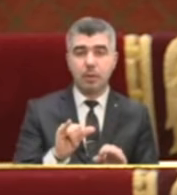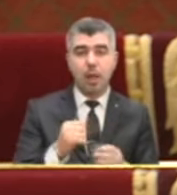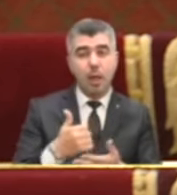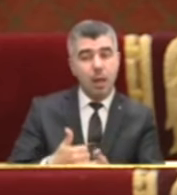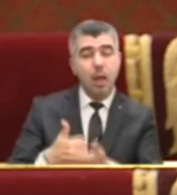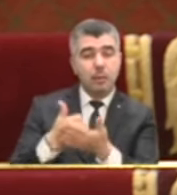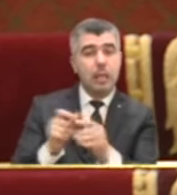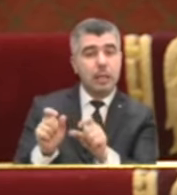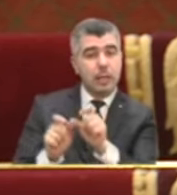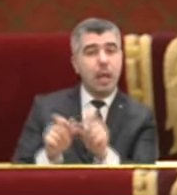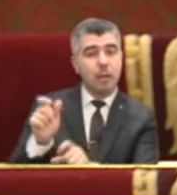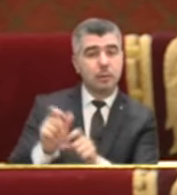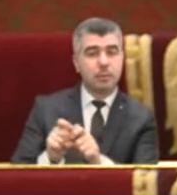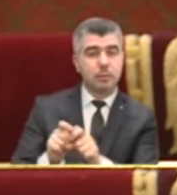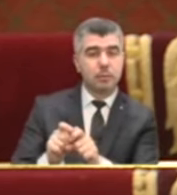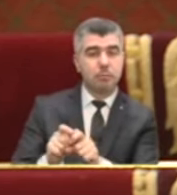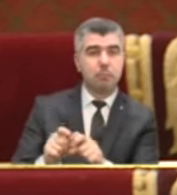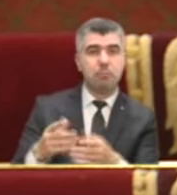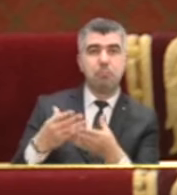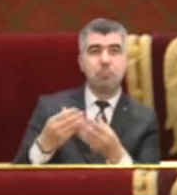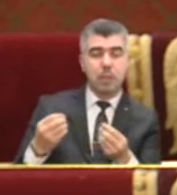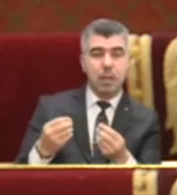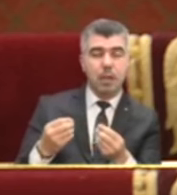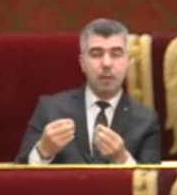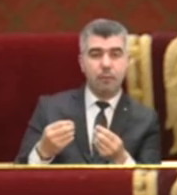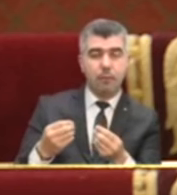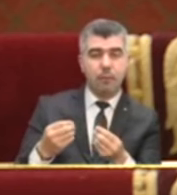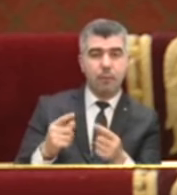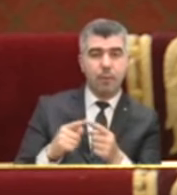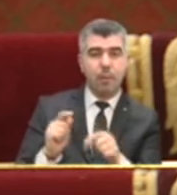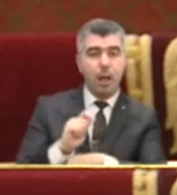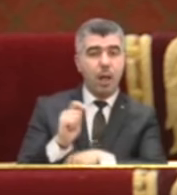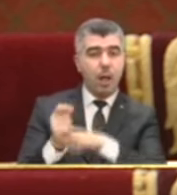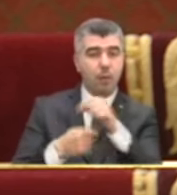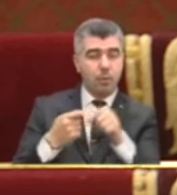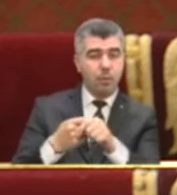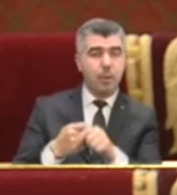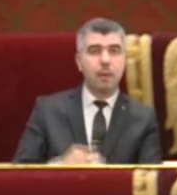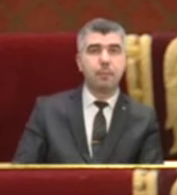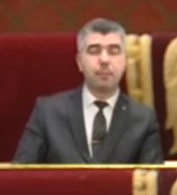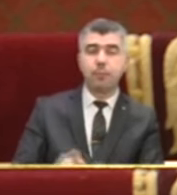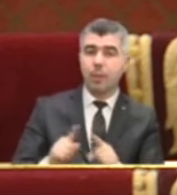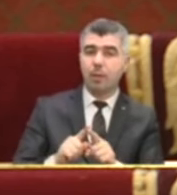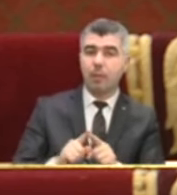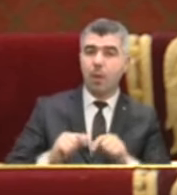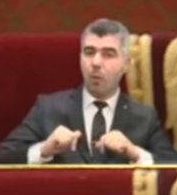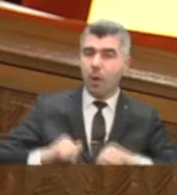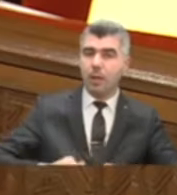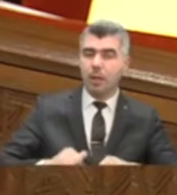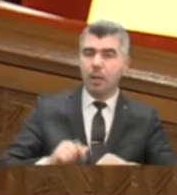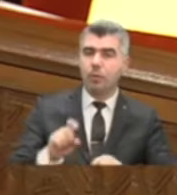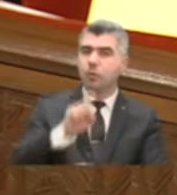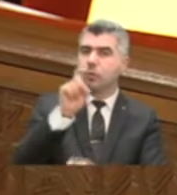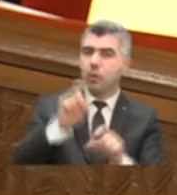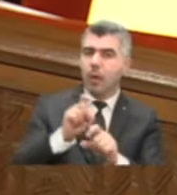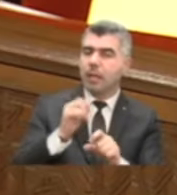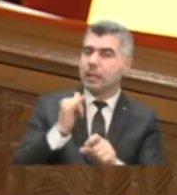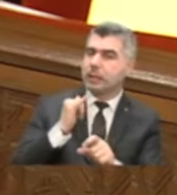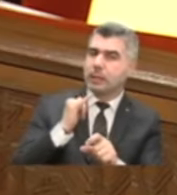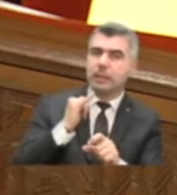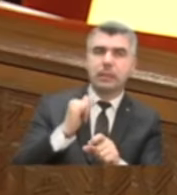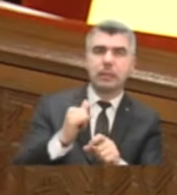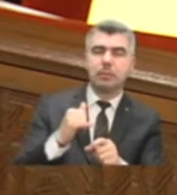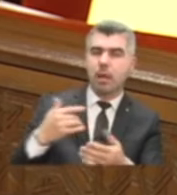في المواطن ديال المغرب العميق. حنا اللي كنطلبوا منكم السيد الوزير، سؤال طرحناه في مجموعة من في